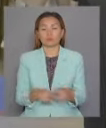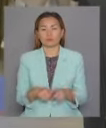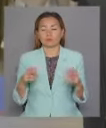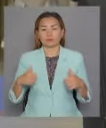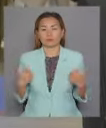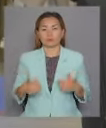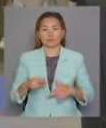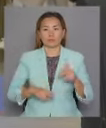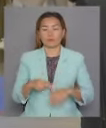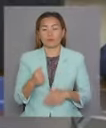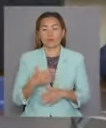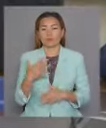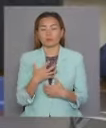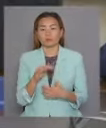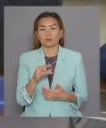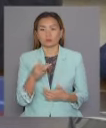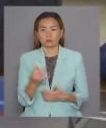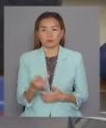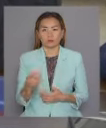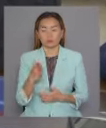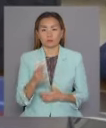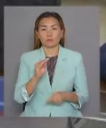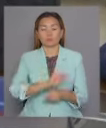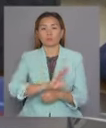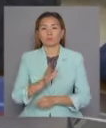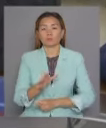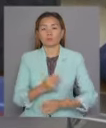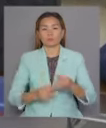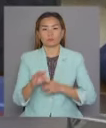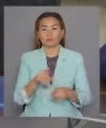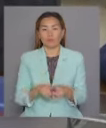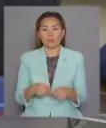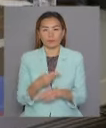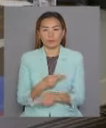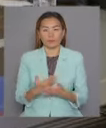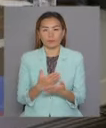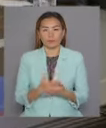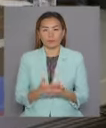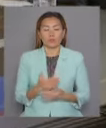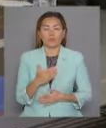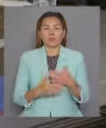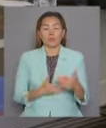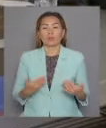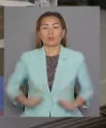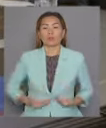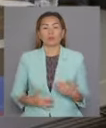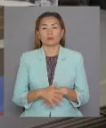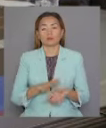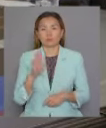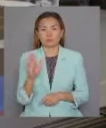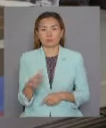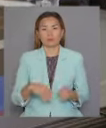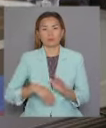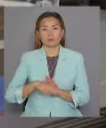предложили построить станцию в Жилойском районе. Кроме того, были обсуждены такие темы, как повышение социальной жизни населения,